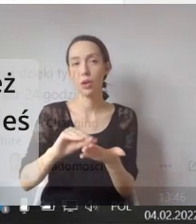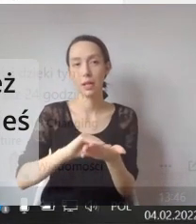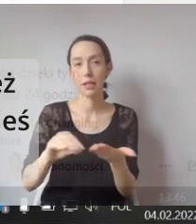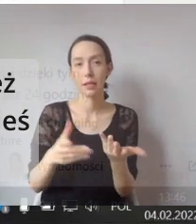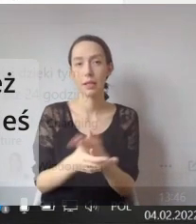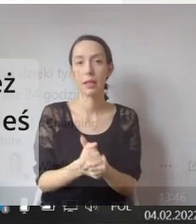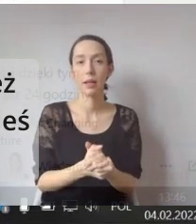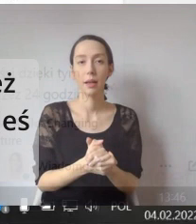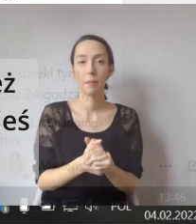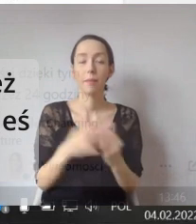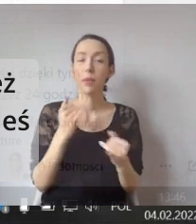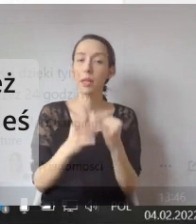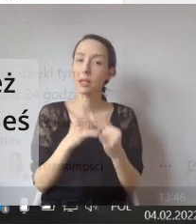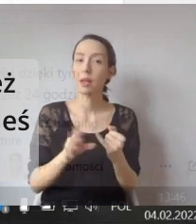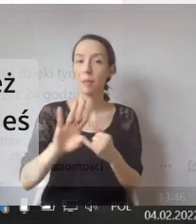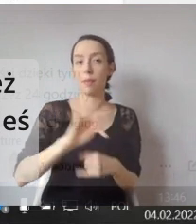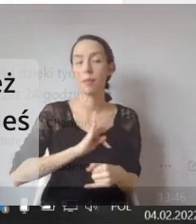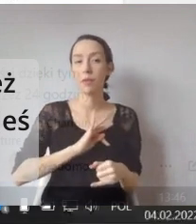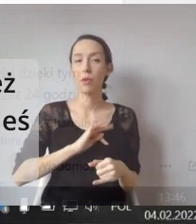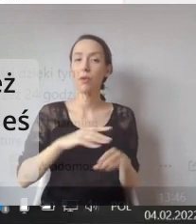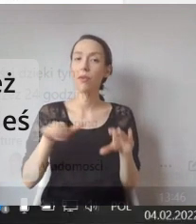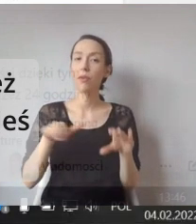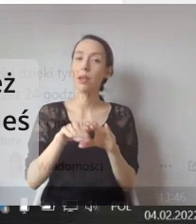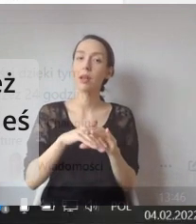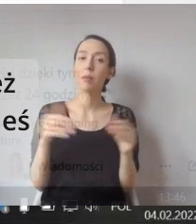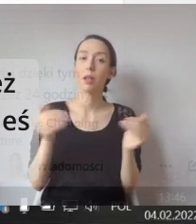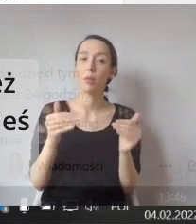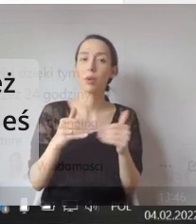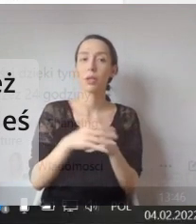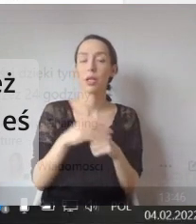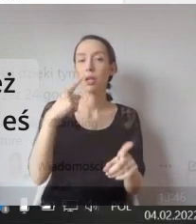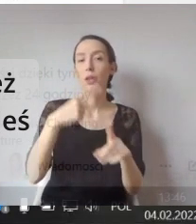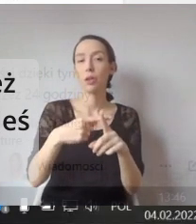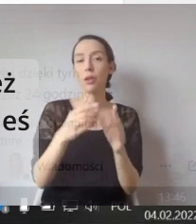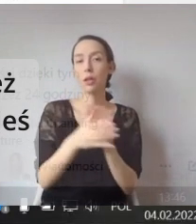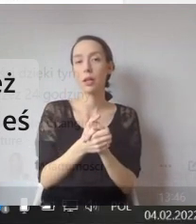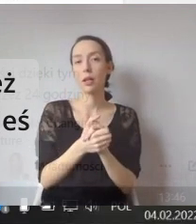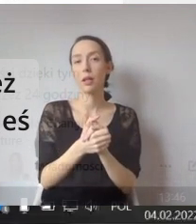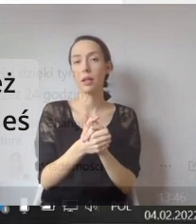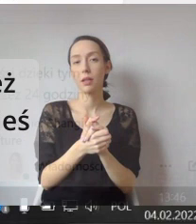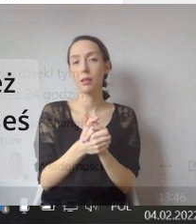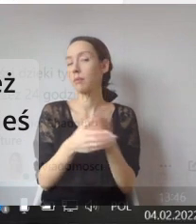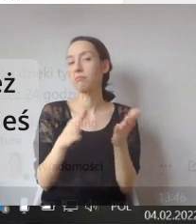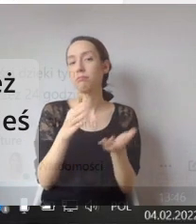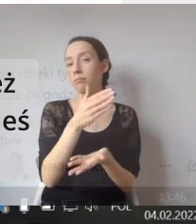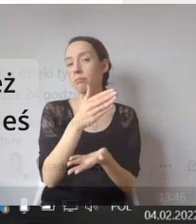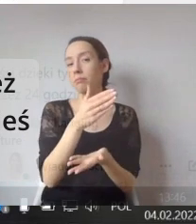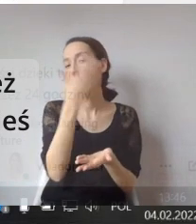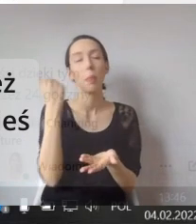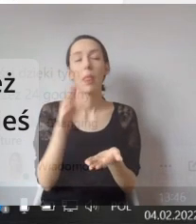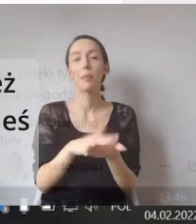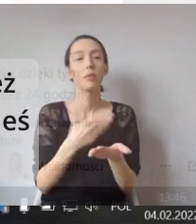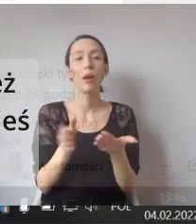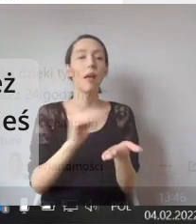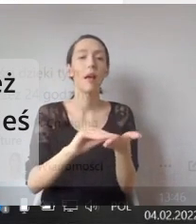jesteście osobą, która ma własną działalność, no to też można dodać na przykład jakiś post, link do postu, który promuje, nie